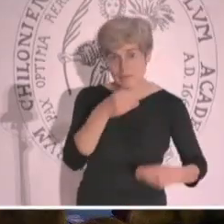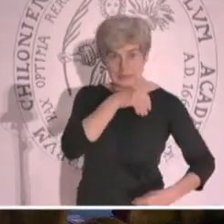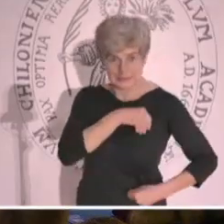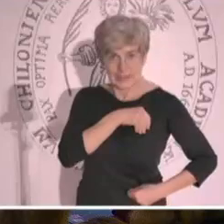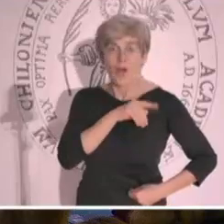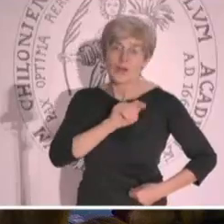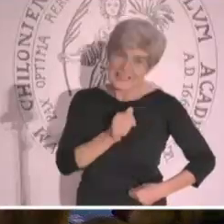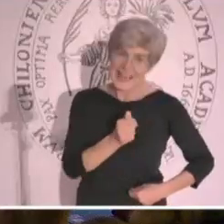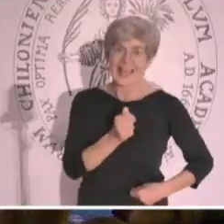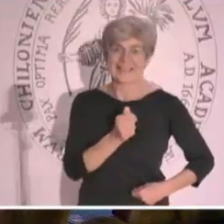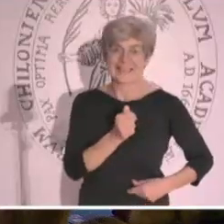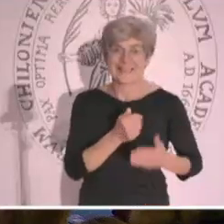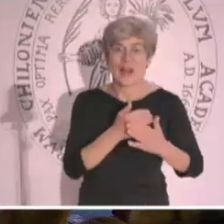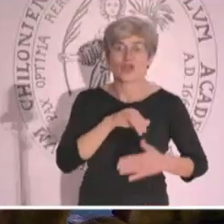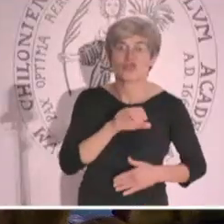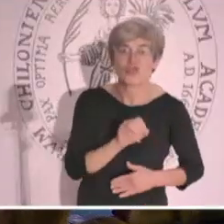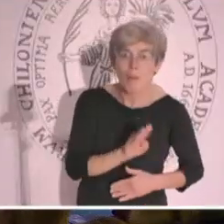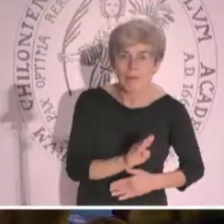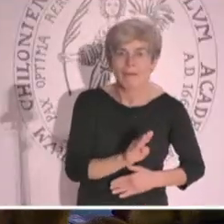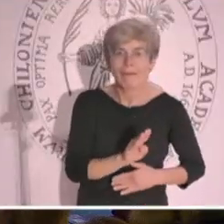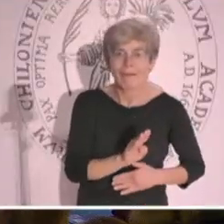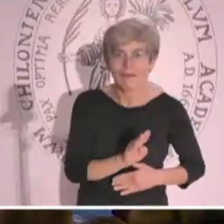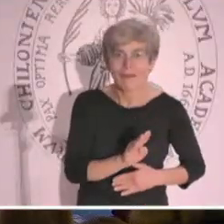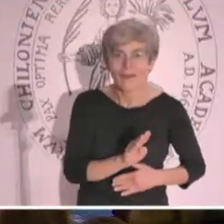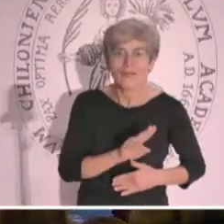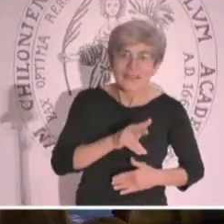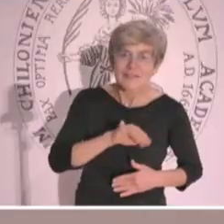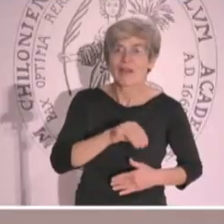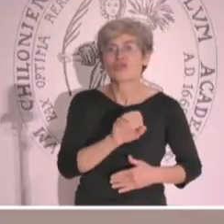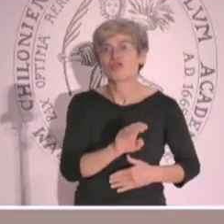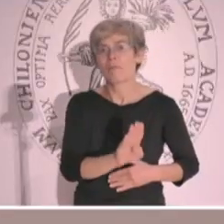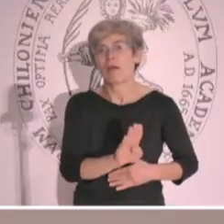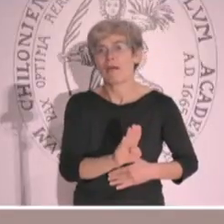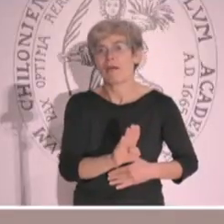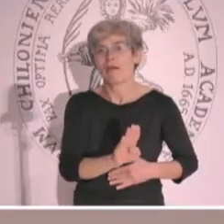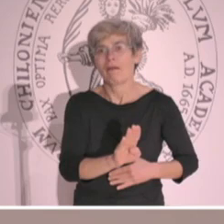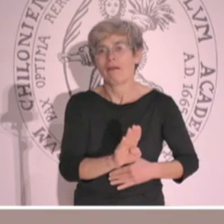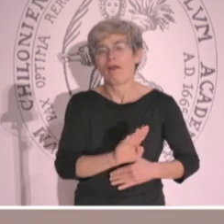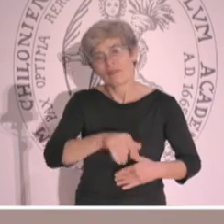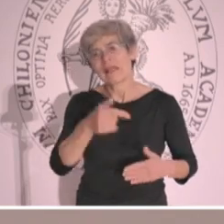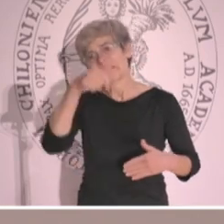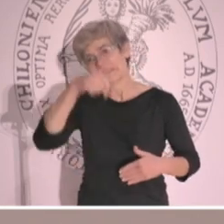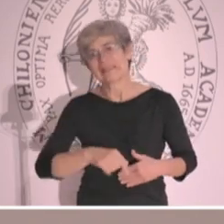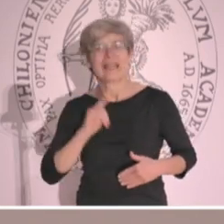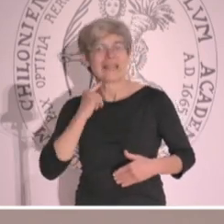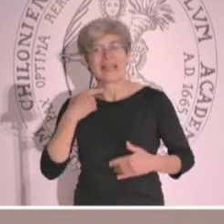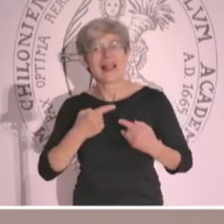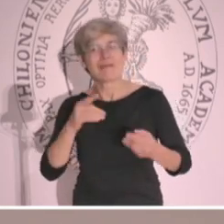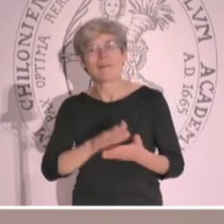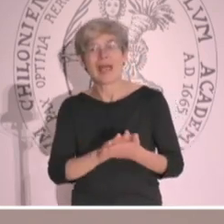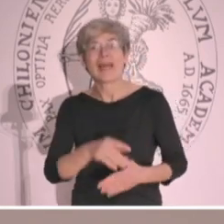gerne für immer bleiben können. Die Stadt ist voll von Menschen, die eigentlich nie hierher wollten und trotzdem hier geblieben